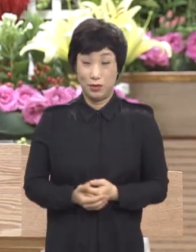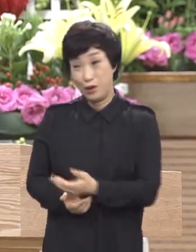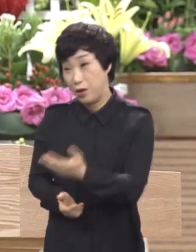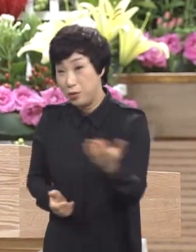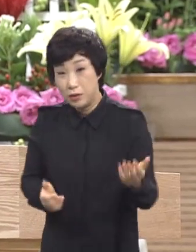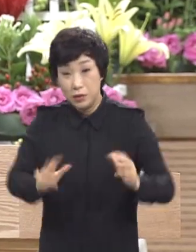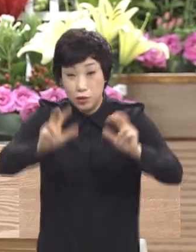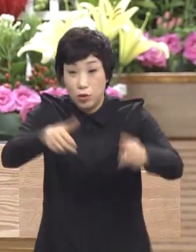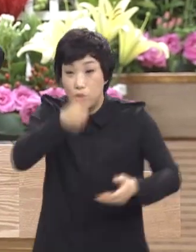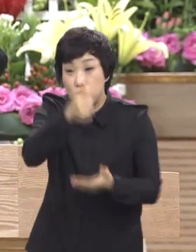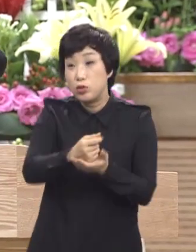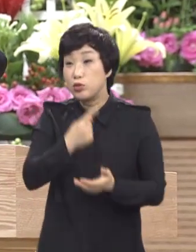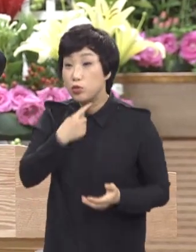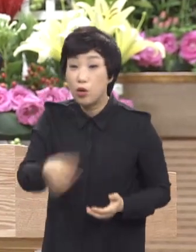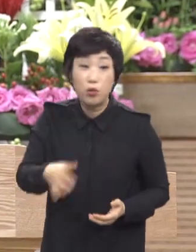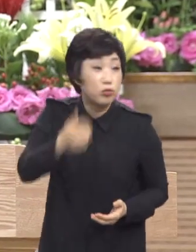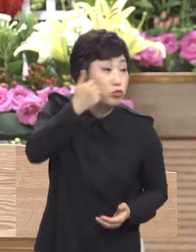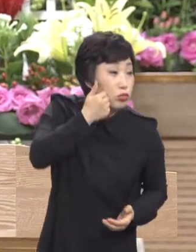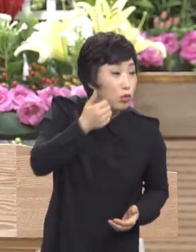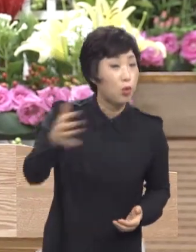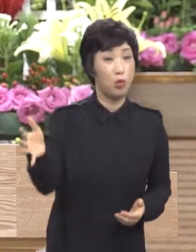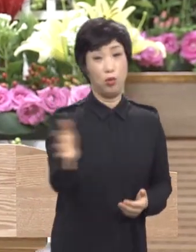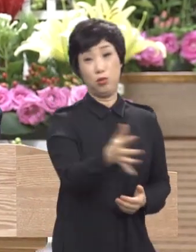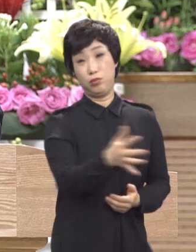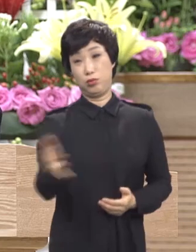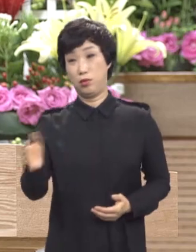지구상에 죄 없는 사람은 한 사람도 없는데